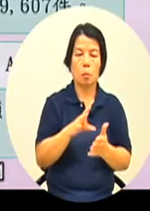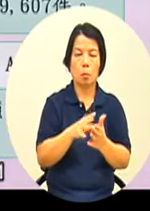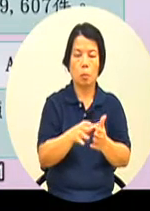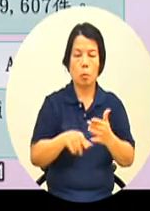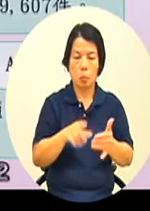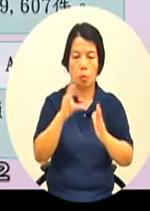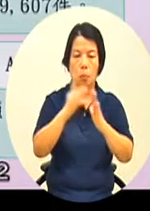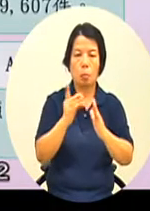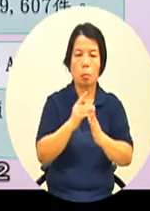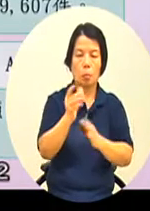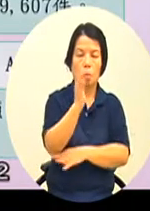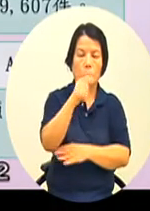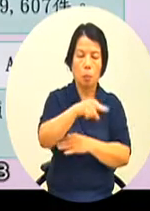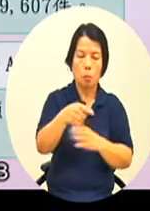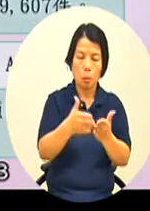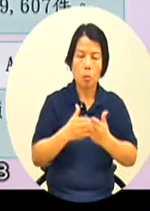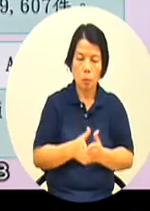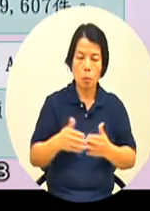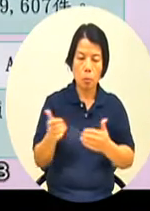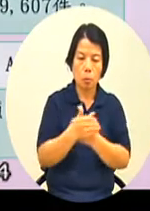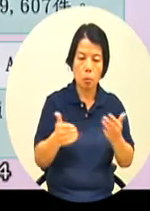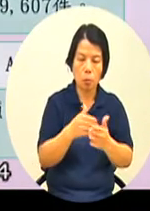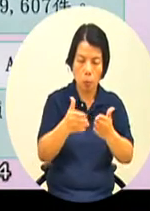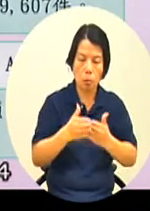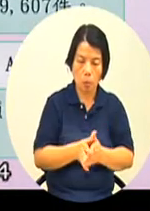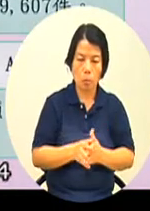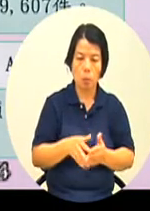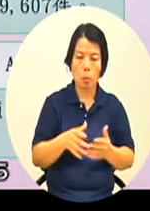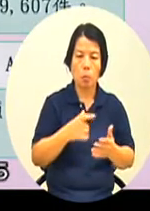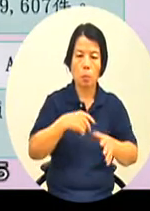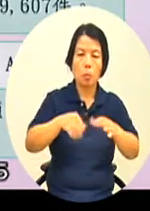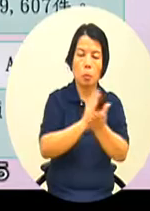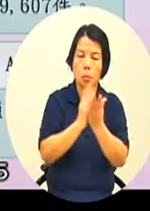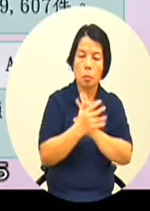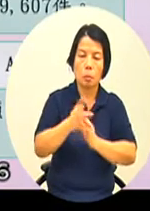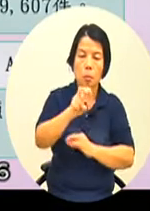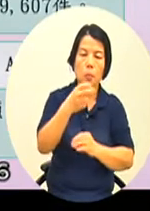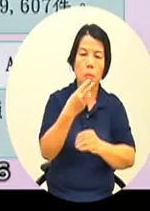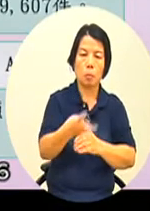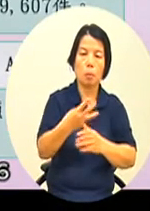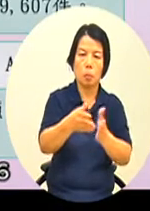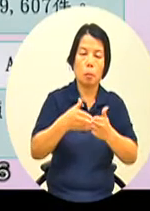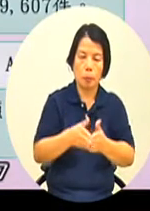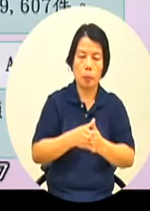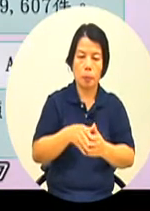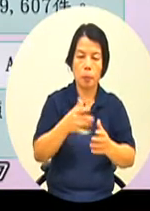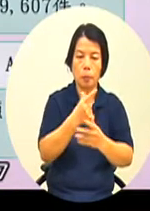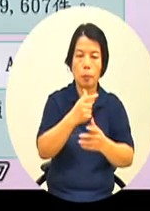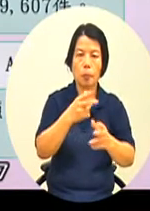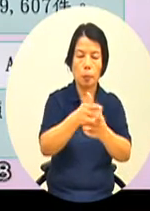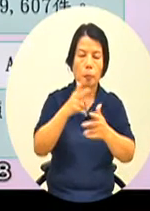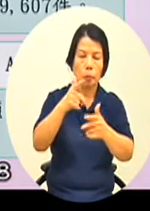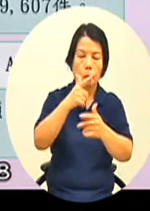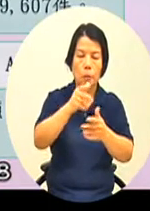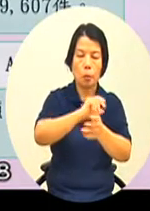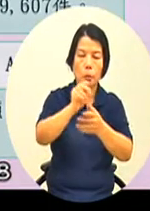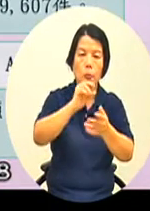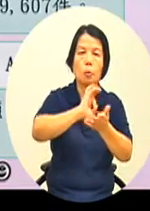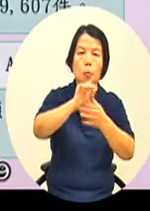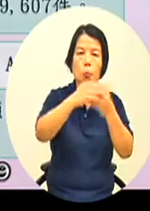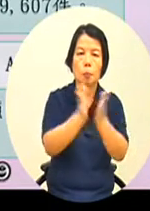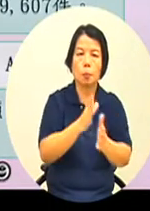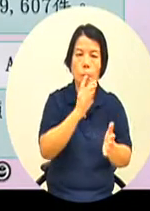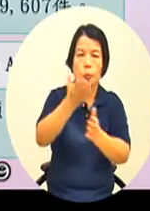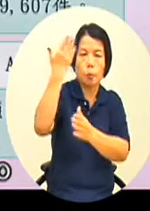户政线上一指通 APP， 我们提供23项线上申办，以及42项最新的户政资讯。那我们过